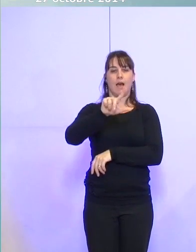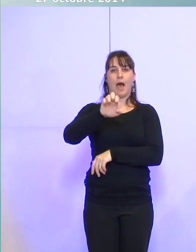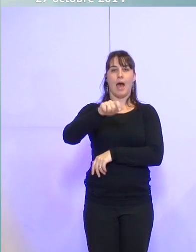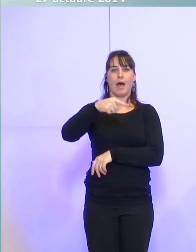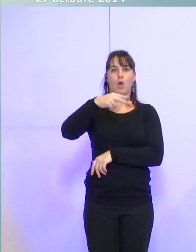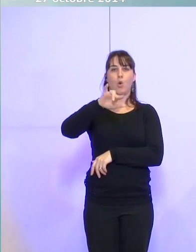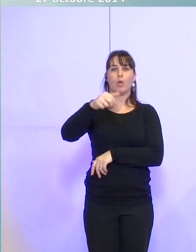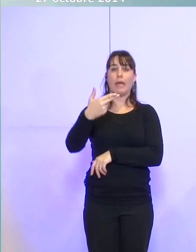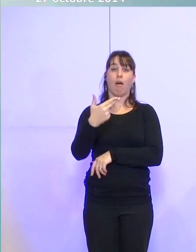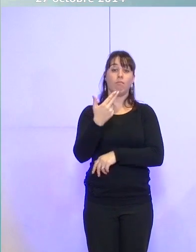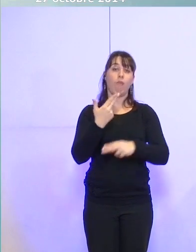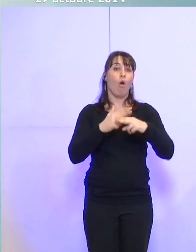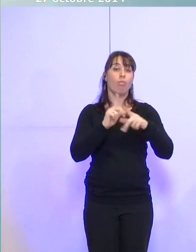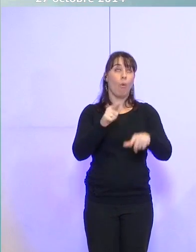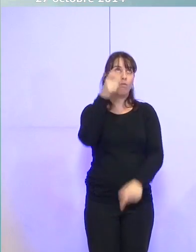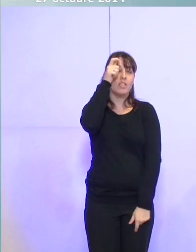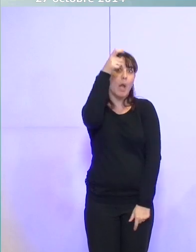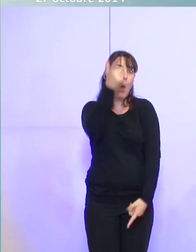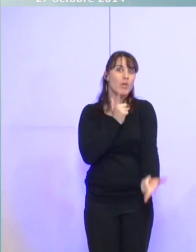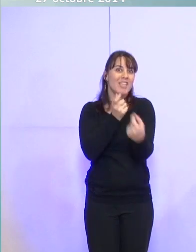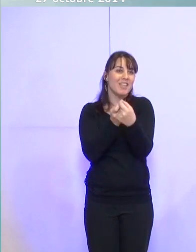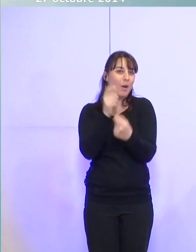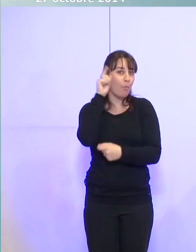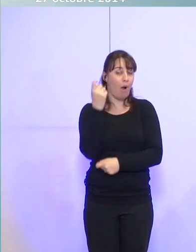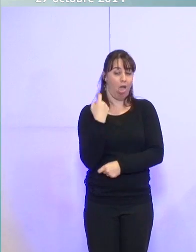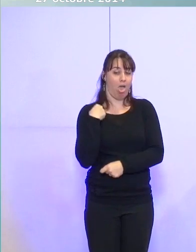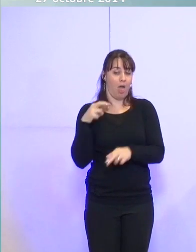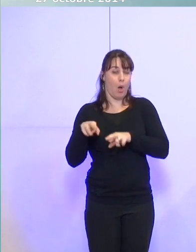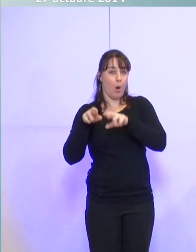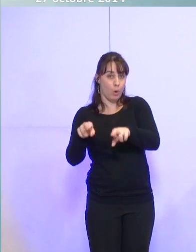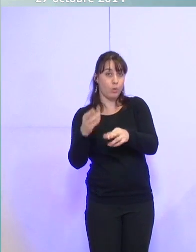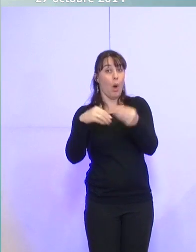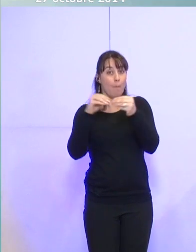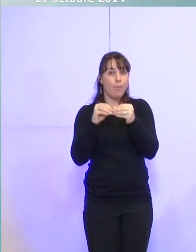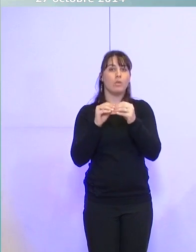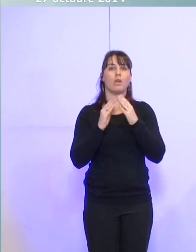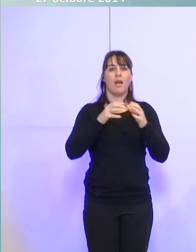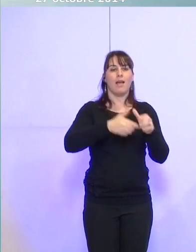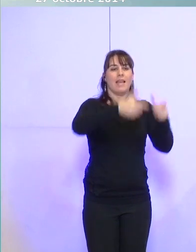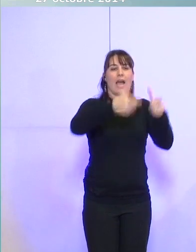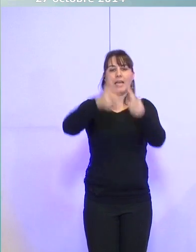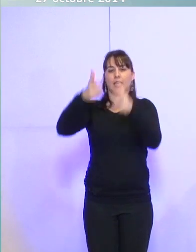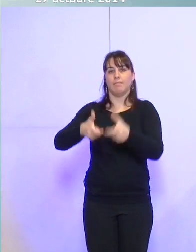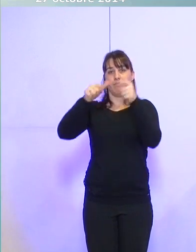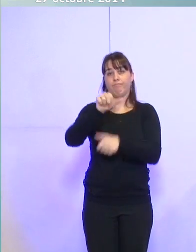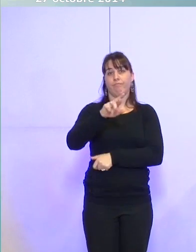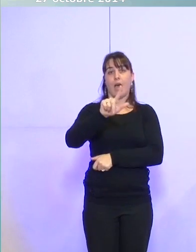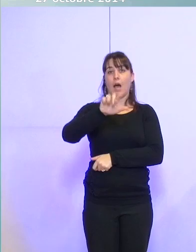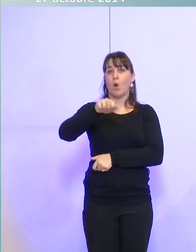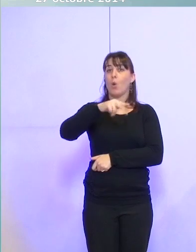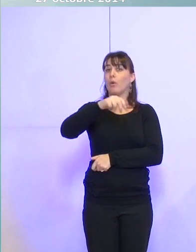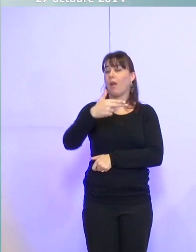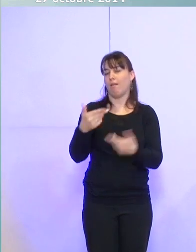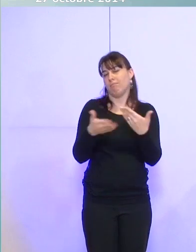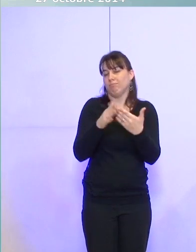étant assez évidente, sachant que ce parking sera à proximité de la rue et de la galerie de l'Arlequin. Deuxièmement, de retenir